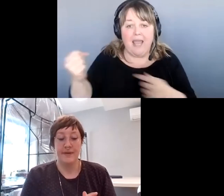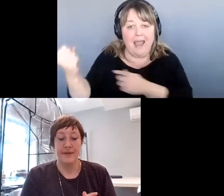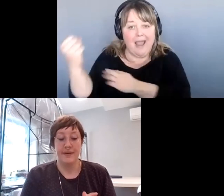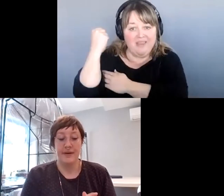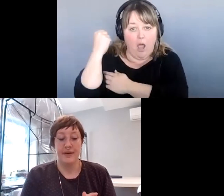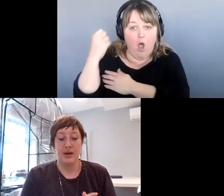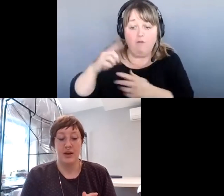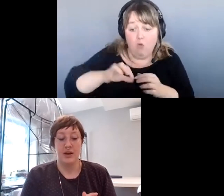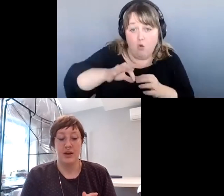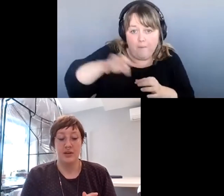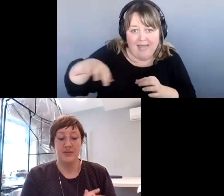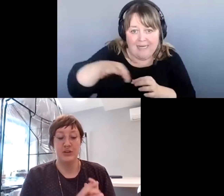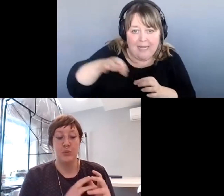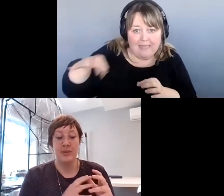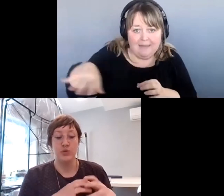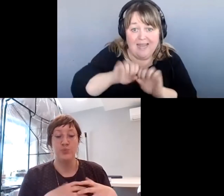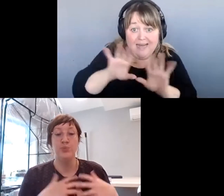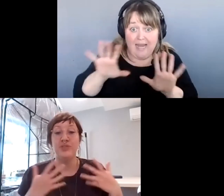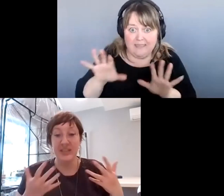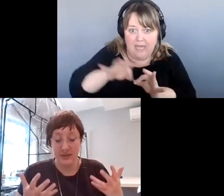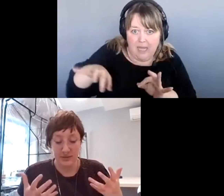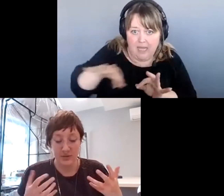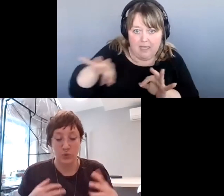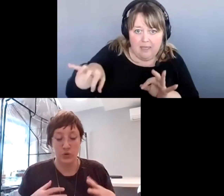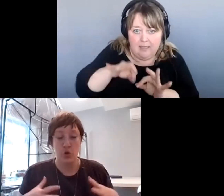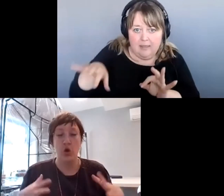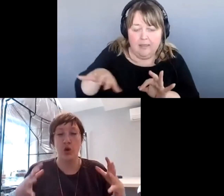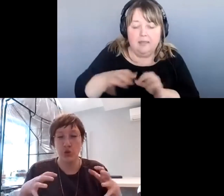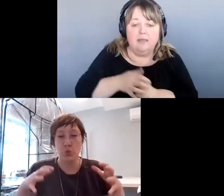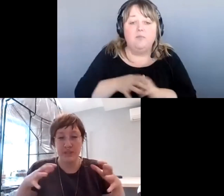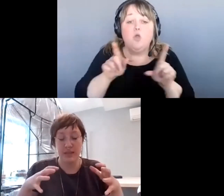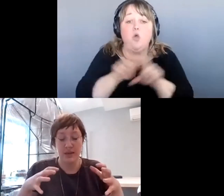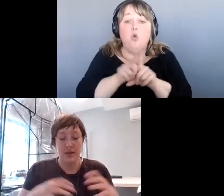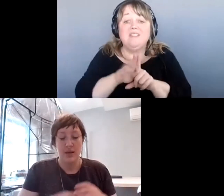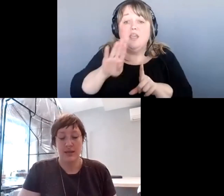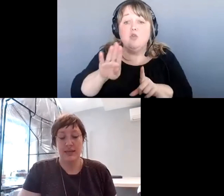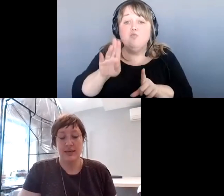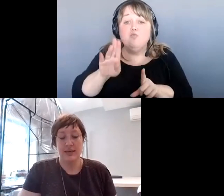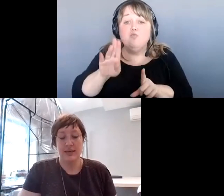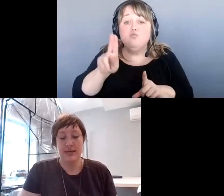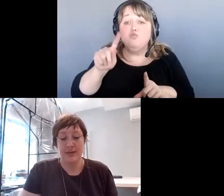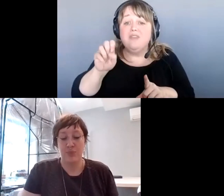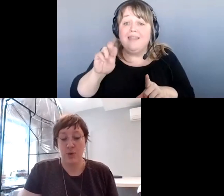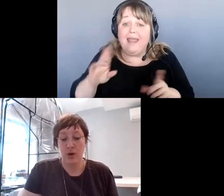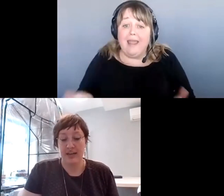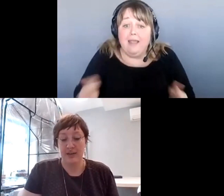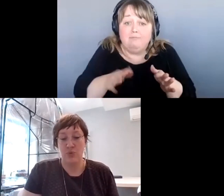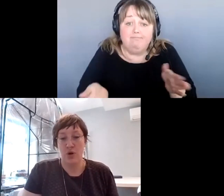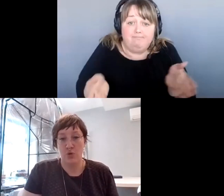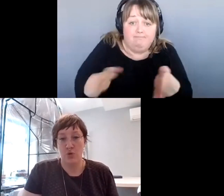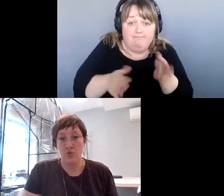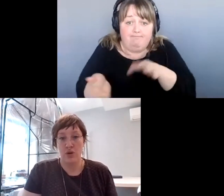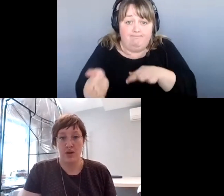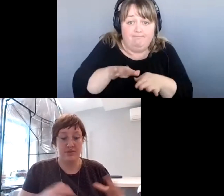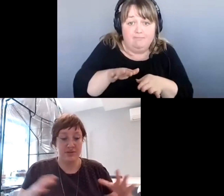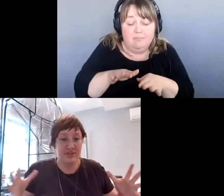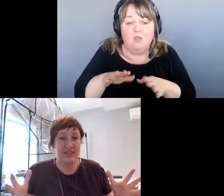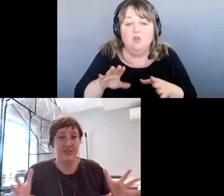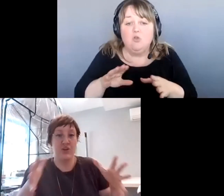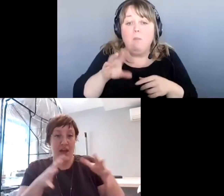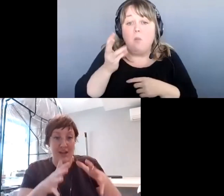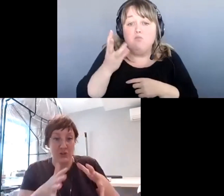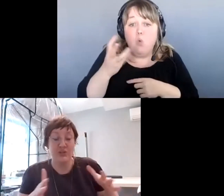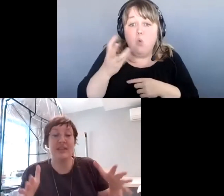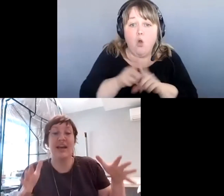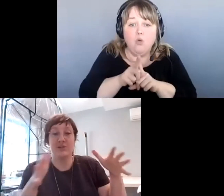Puis, ça va être le moment de buter, donc rechausser les pois et les poireaux. Ça,